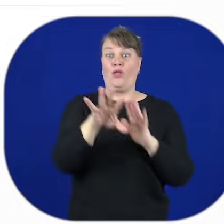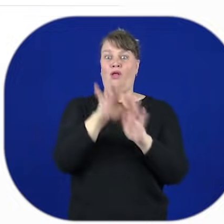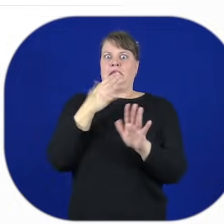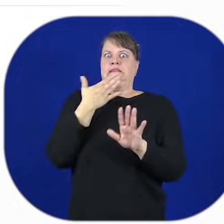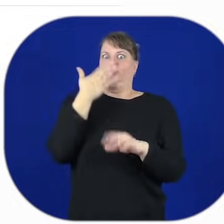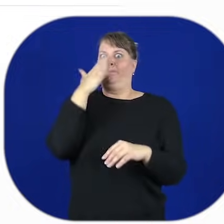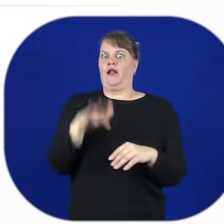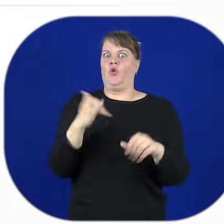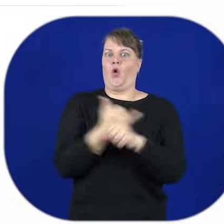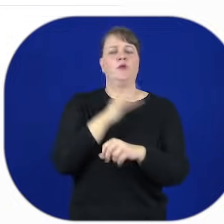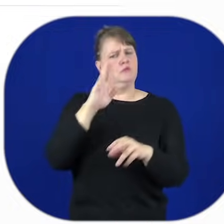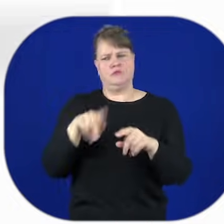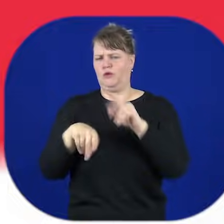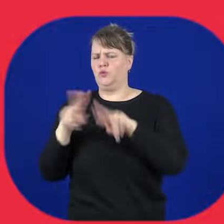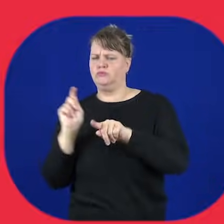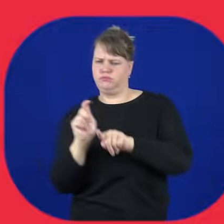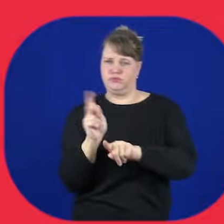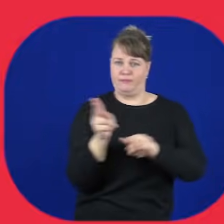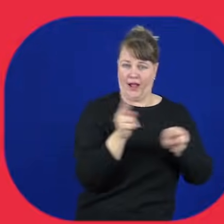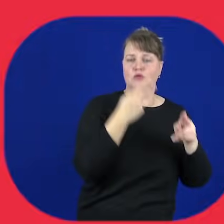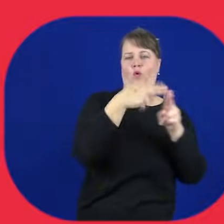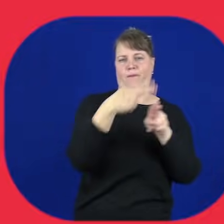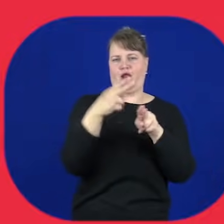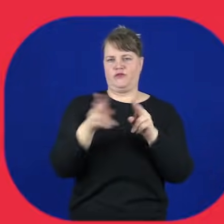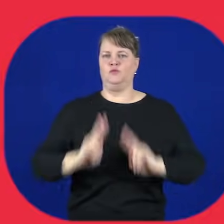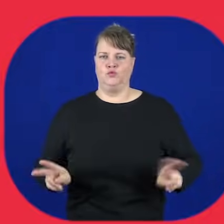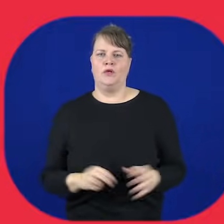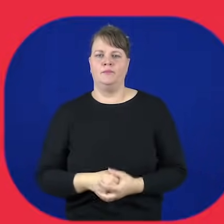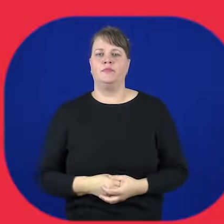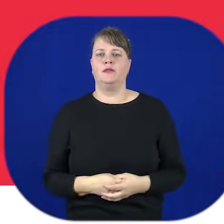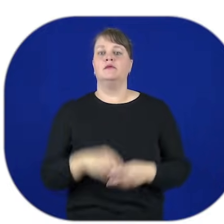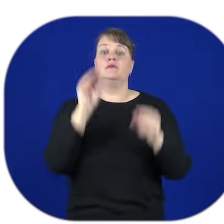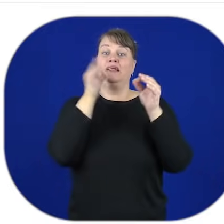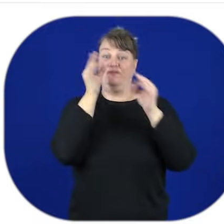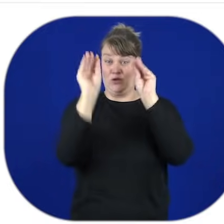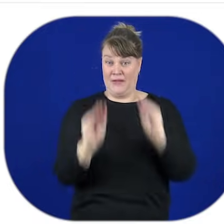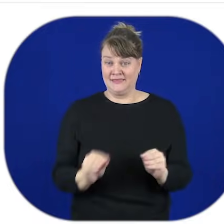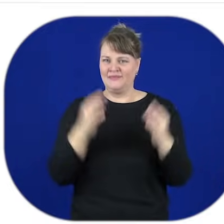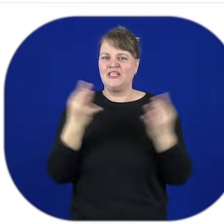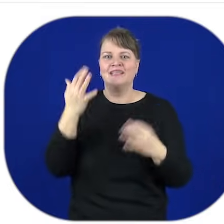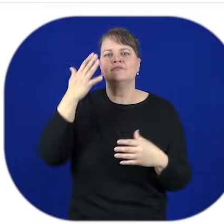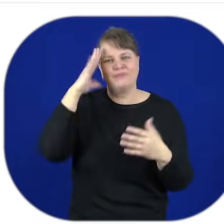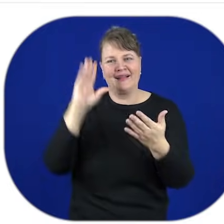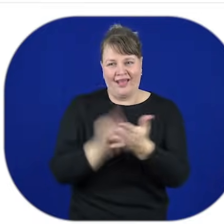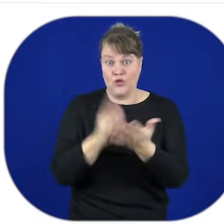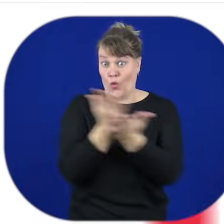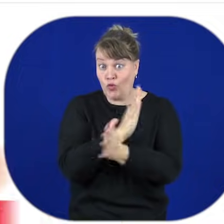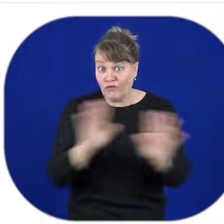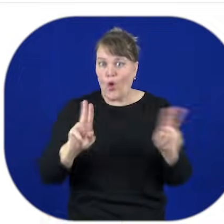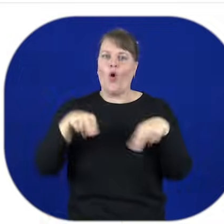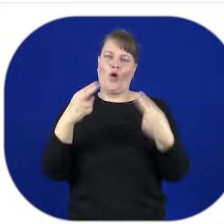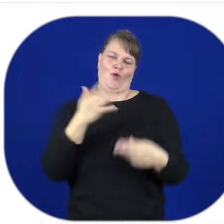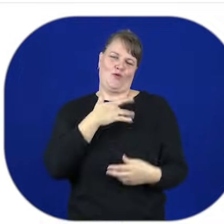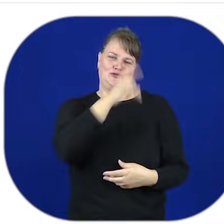jeden či více kroků zpět. Po vyplnění informací o bydlišti pokračujte uvedením osob, které v bytě nebo domě bydlí.